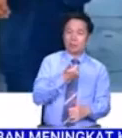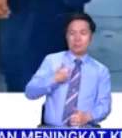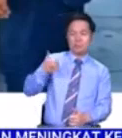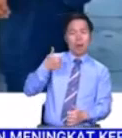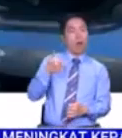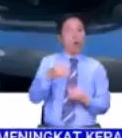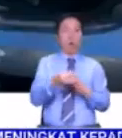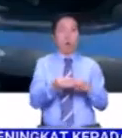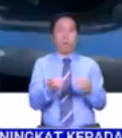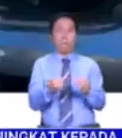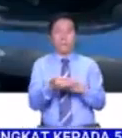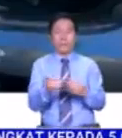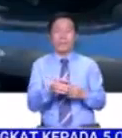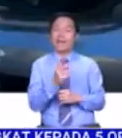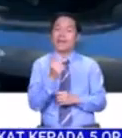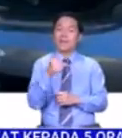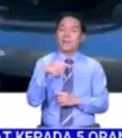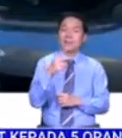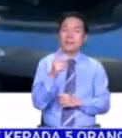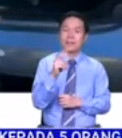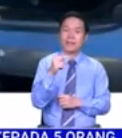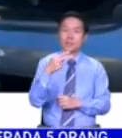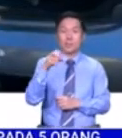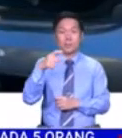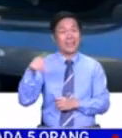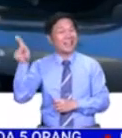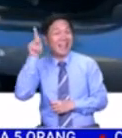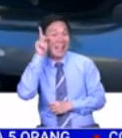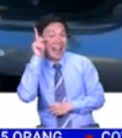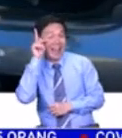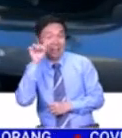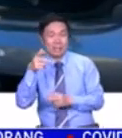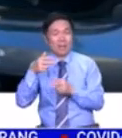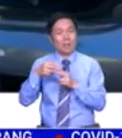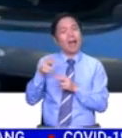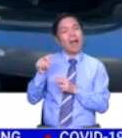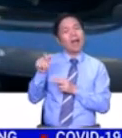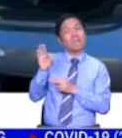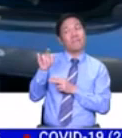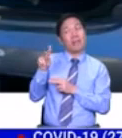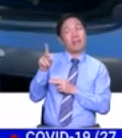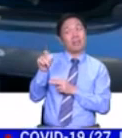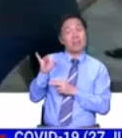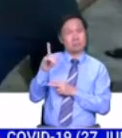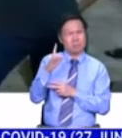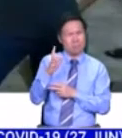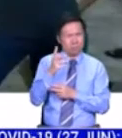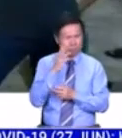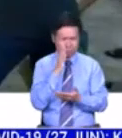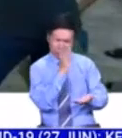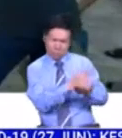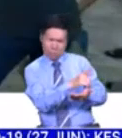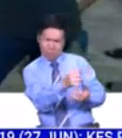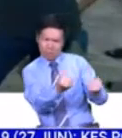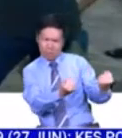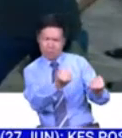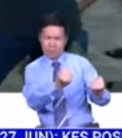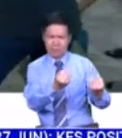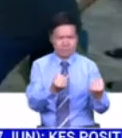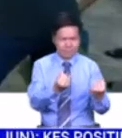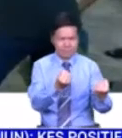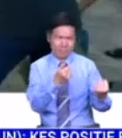dalam negeri dan hal ehwal pengguna kpdnhp Kelantan azan Nizam eendi juri pihaknya telah menahan sebuah kenderaan dalam